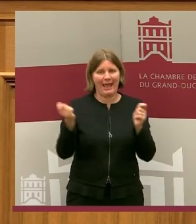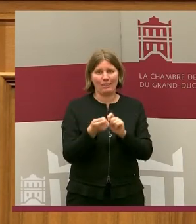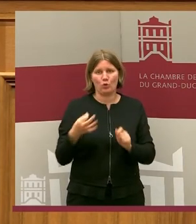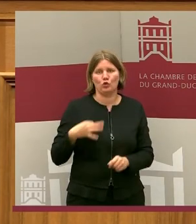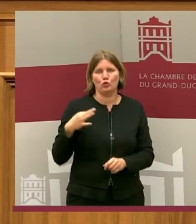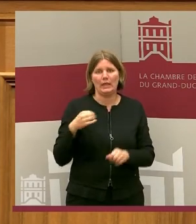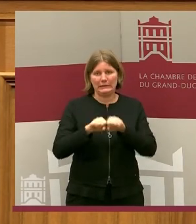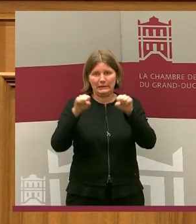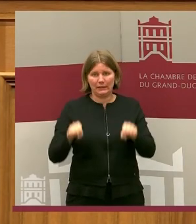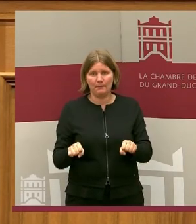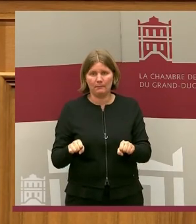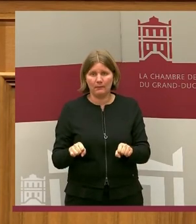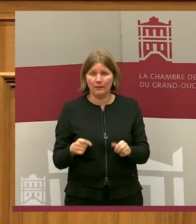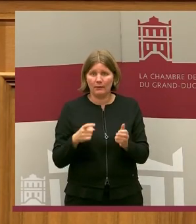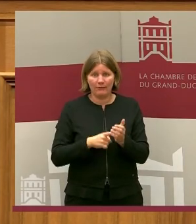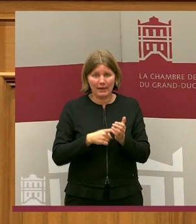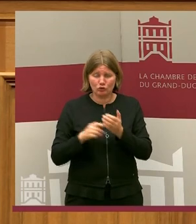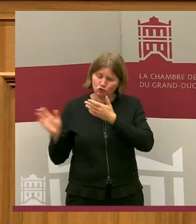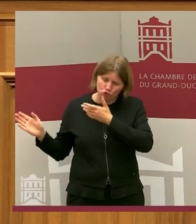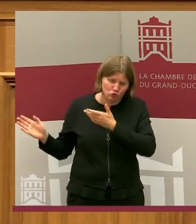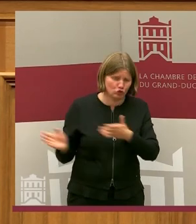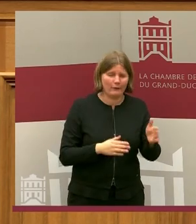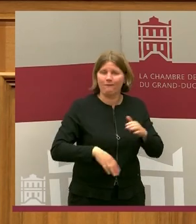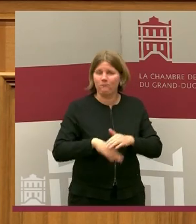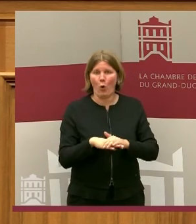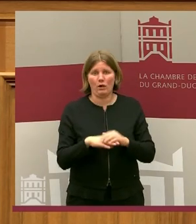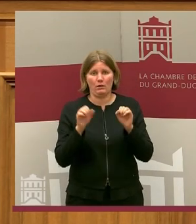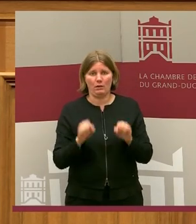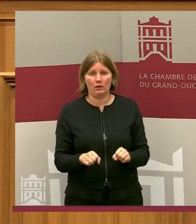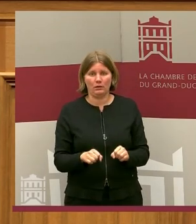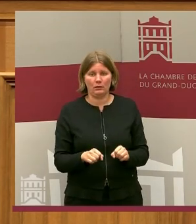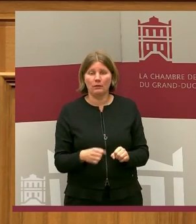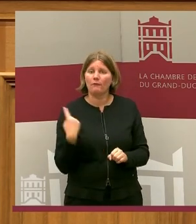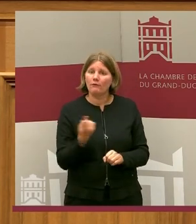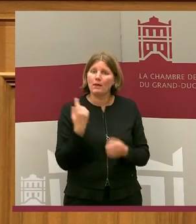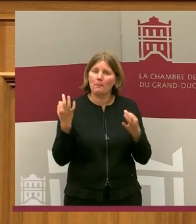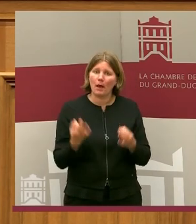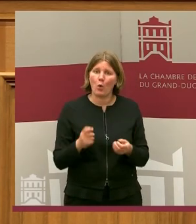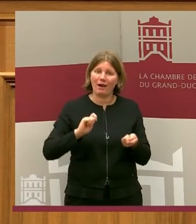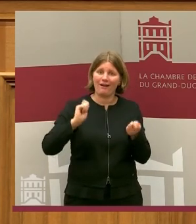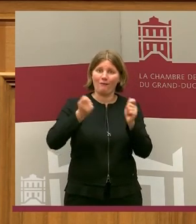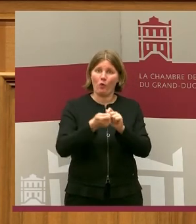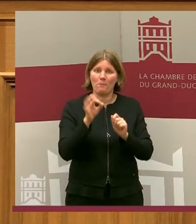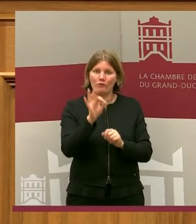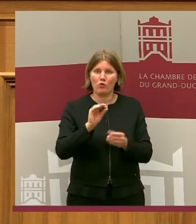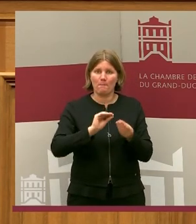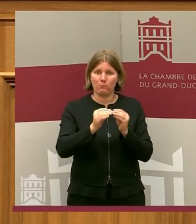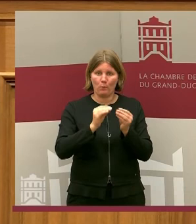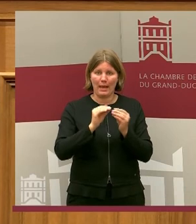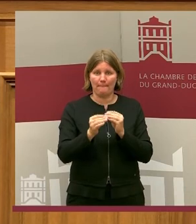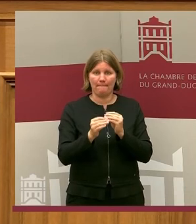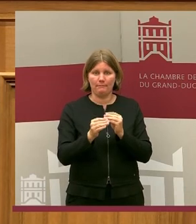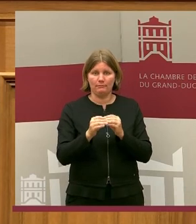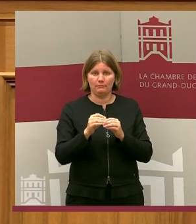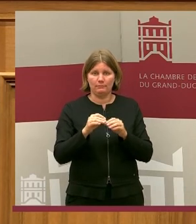den Keier riecht an die Mauer. Wir brauchen auch zuletzt eine Reformwillen, für dieses Problem umzugehen. Wenn den